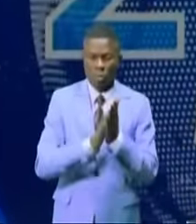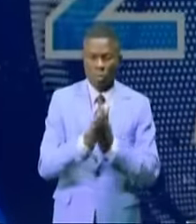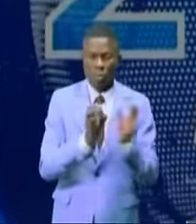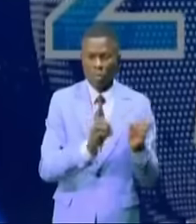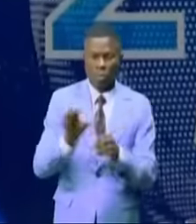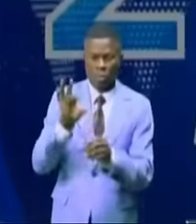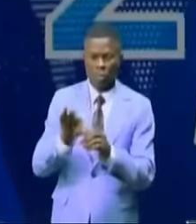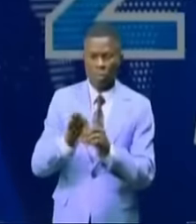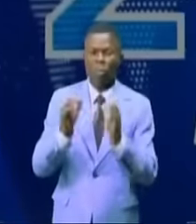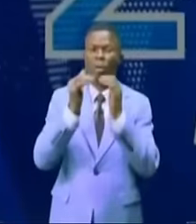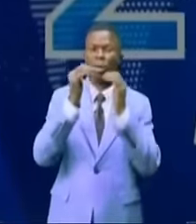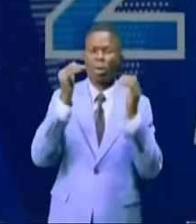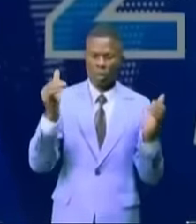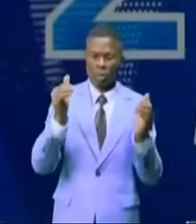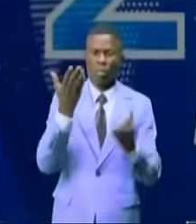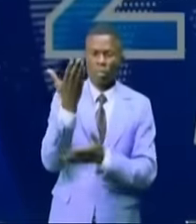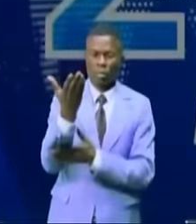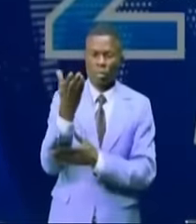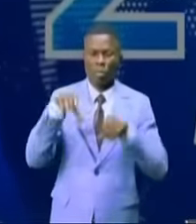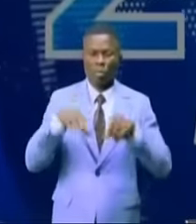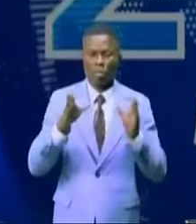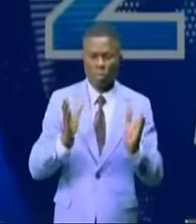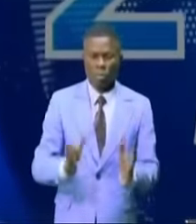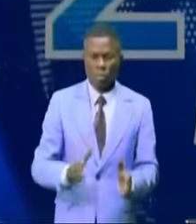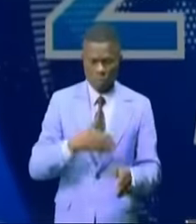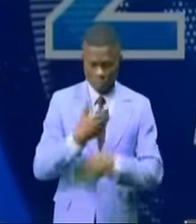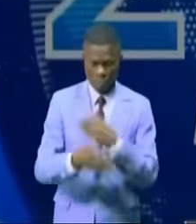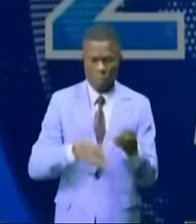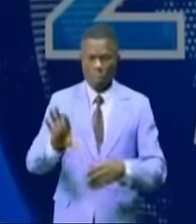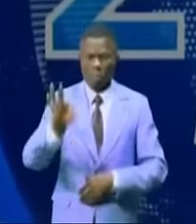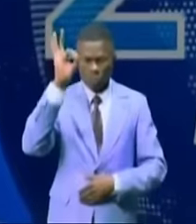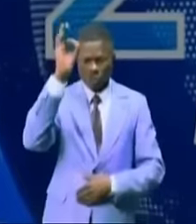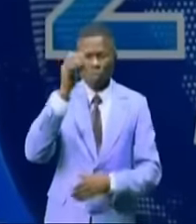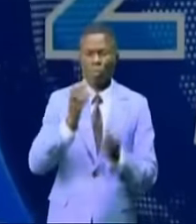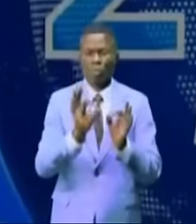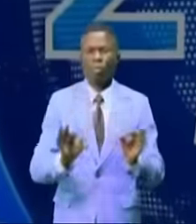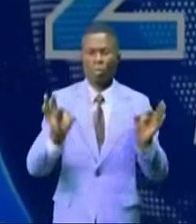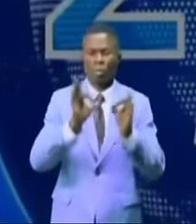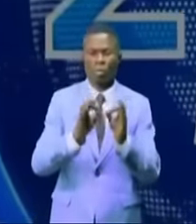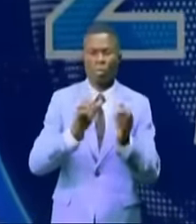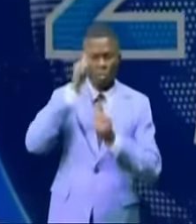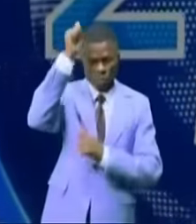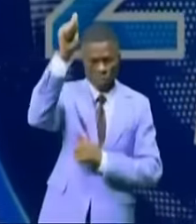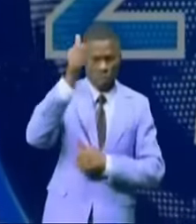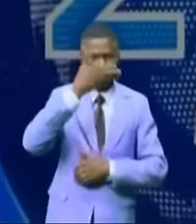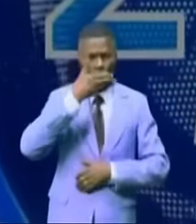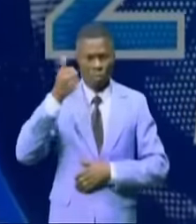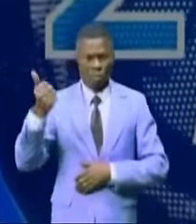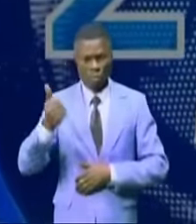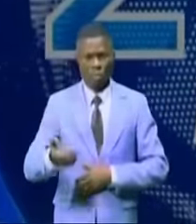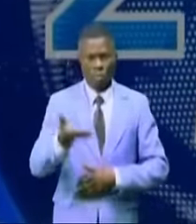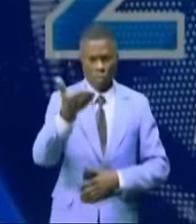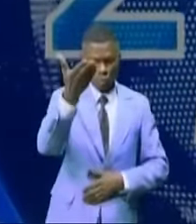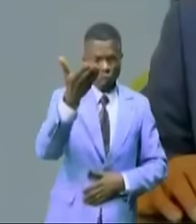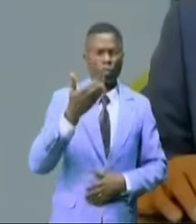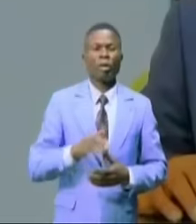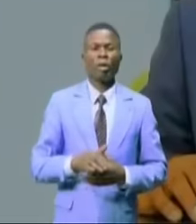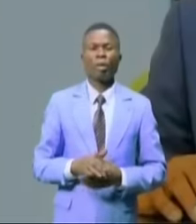des élections apaisées et invite les Congolais à opérer un choix utile pour leur avenir. On écoute le président du